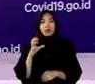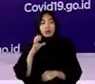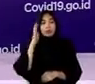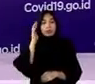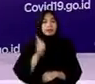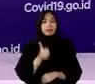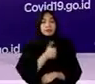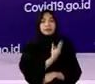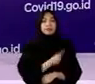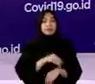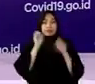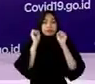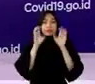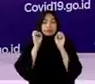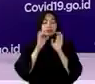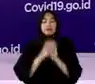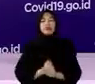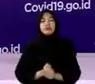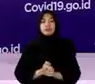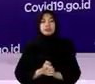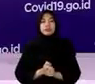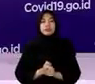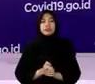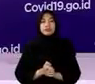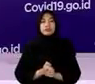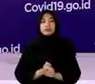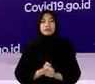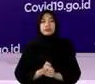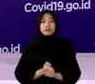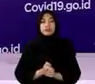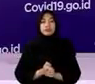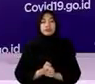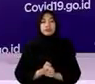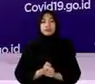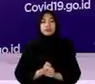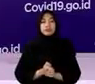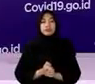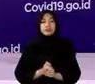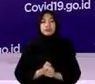sore. Wassalamualaikum warahmatullahi wabarakatuh.